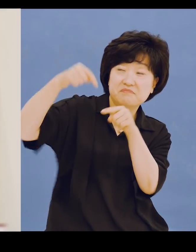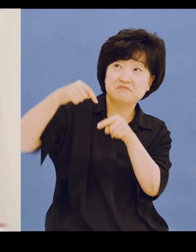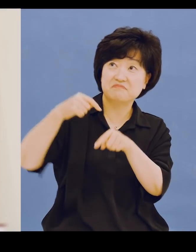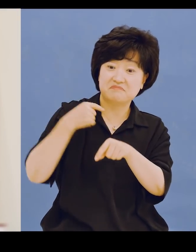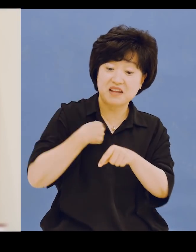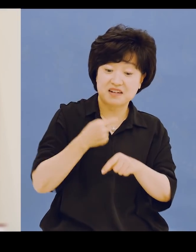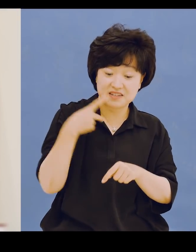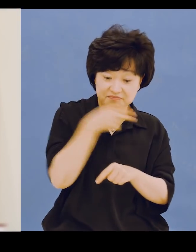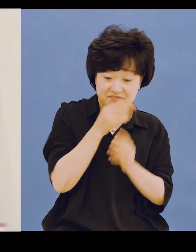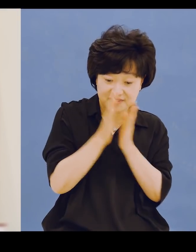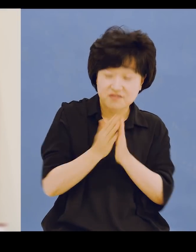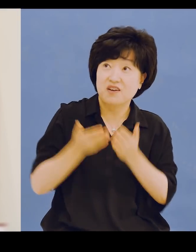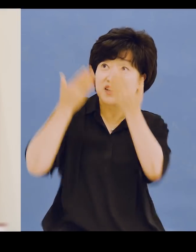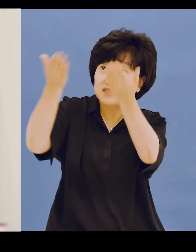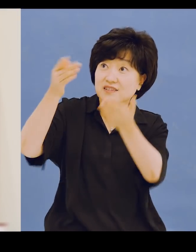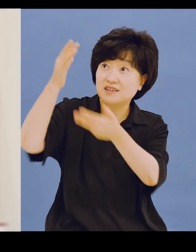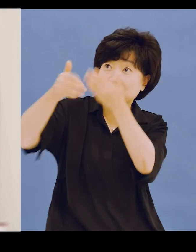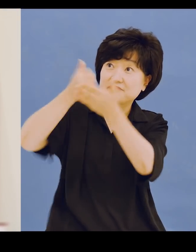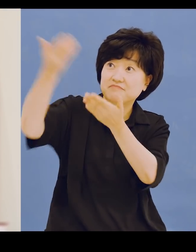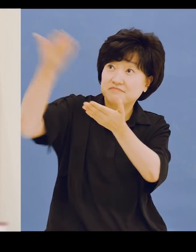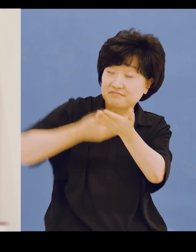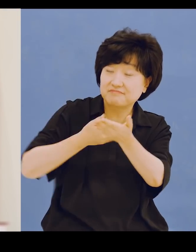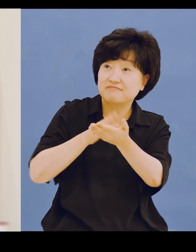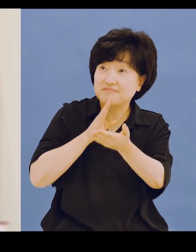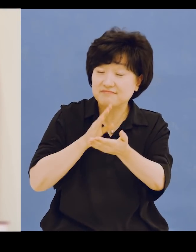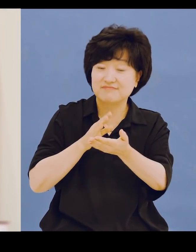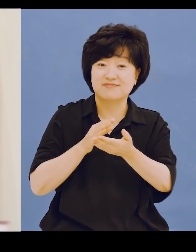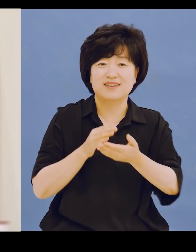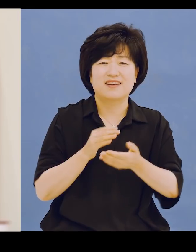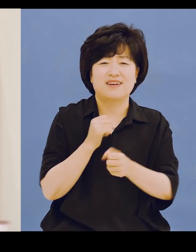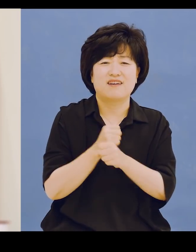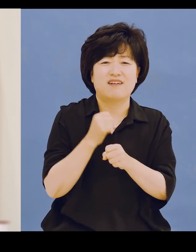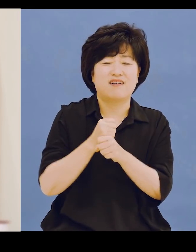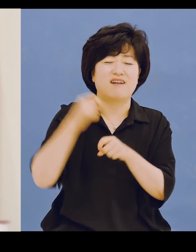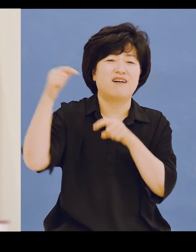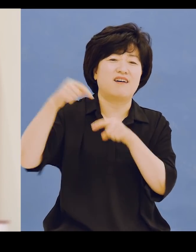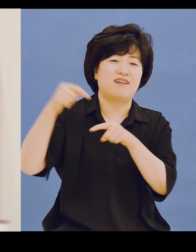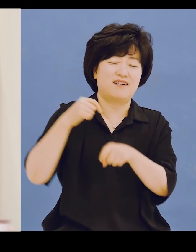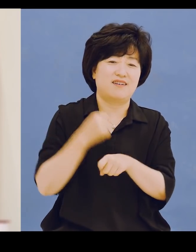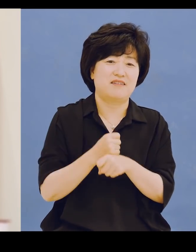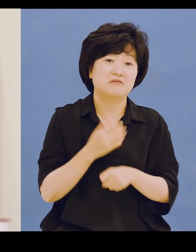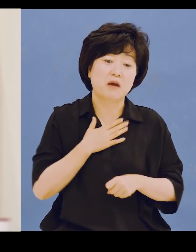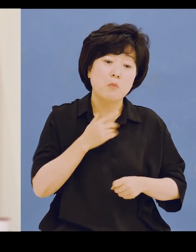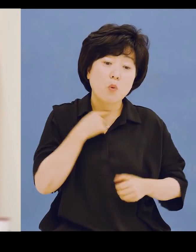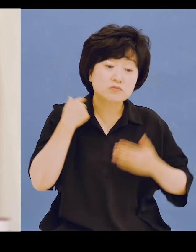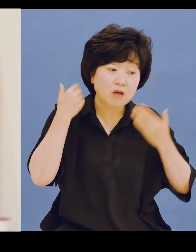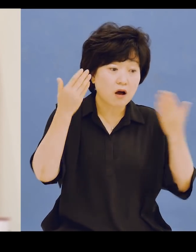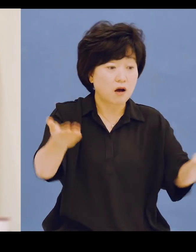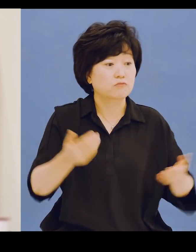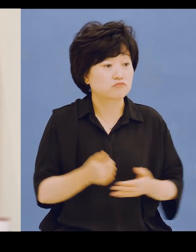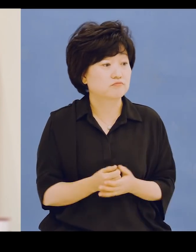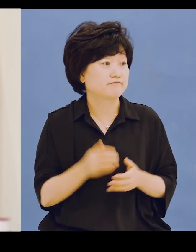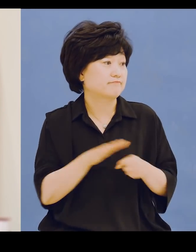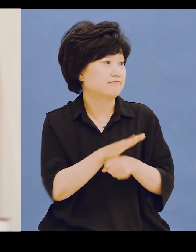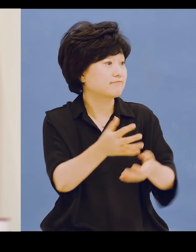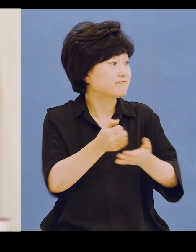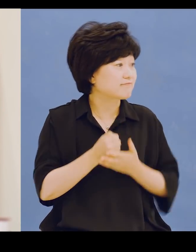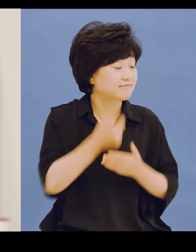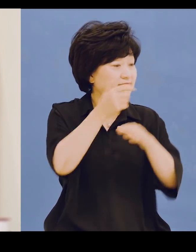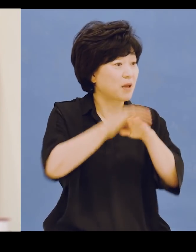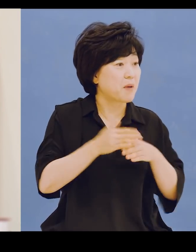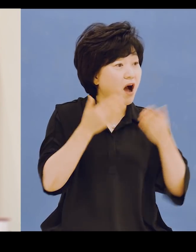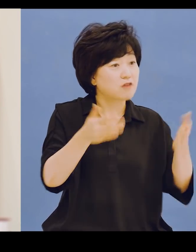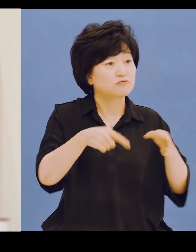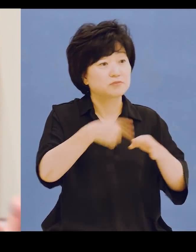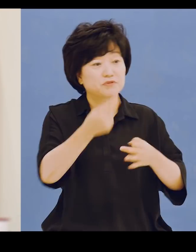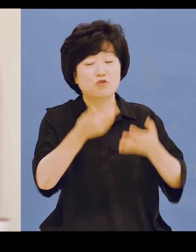그런 것이 그냥 저는 그냥 해피스트 크리스천 그냥 봉사하고 사랑받고